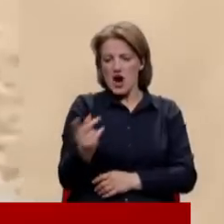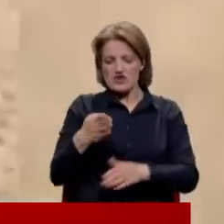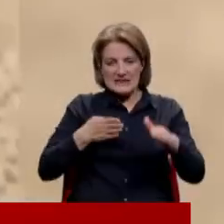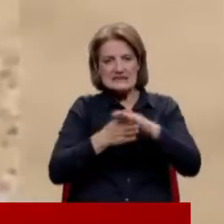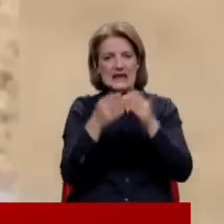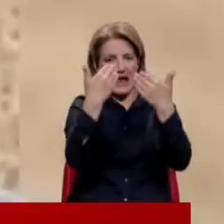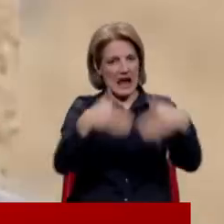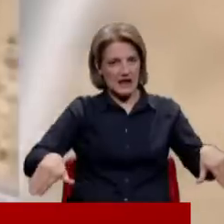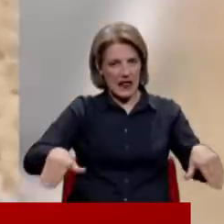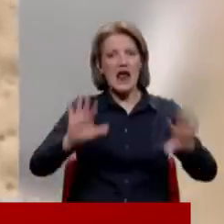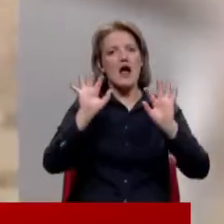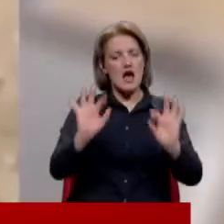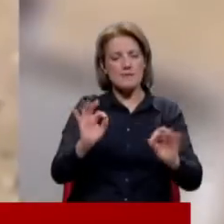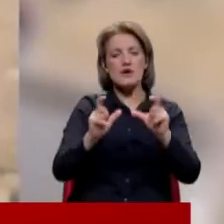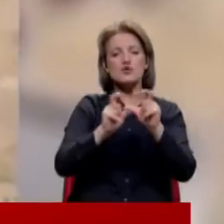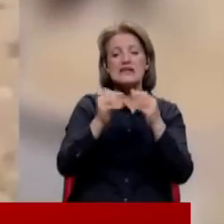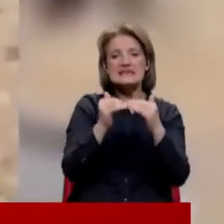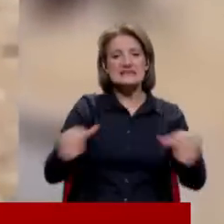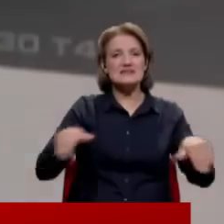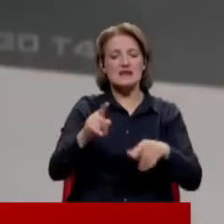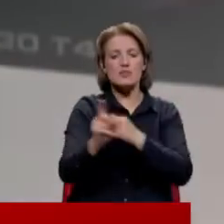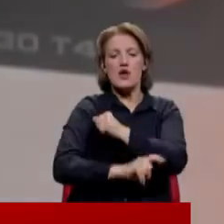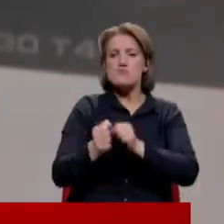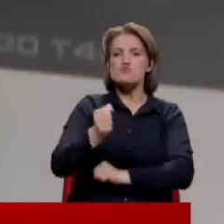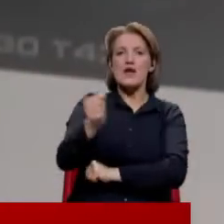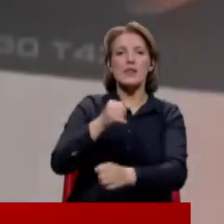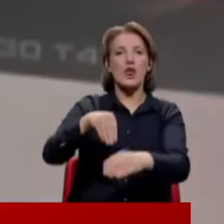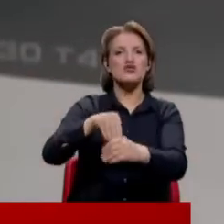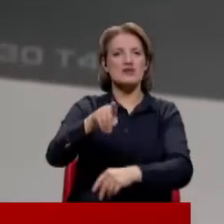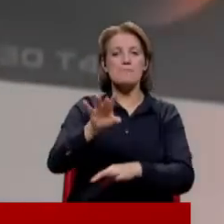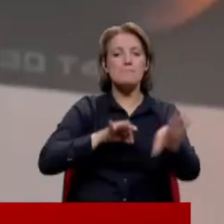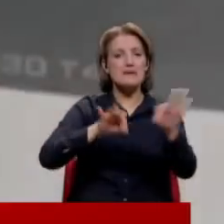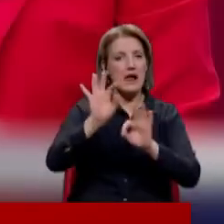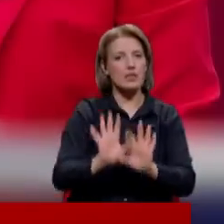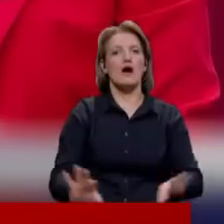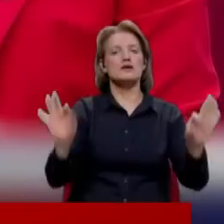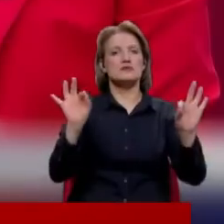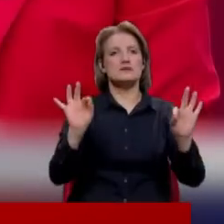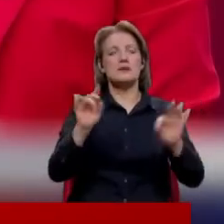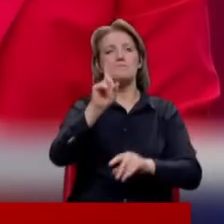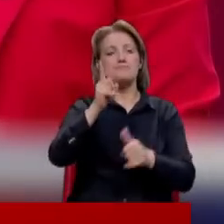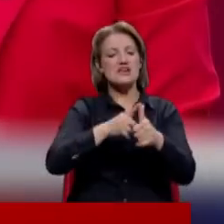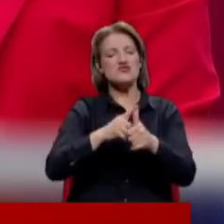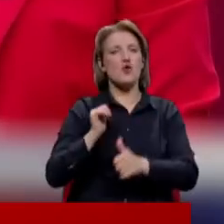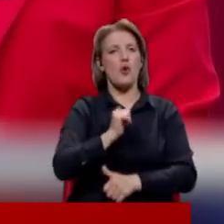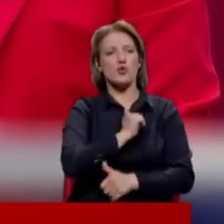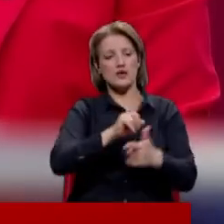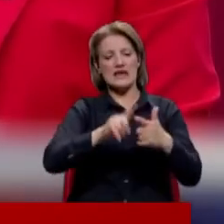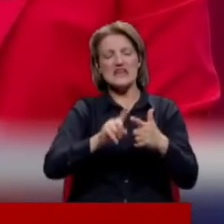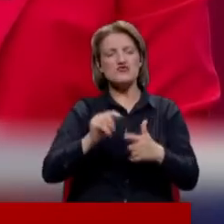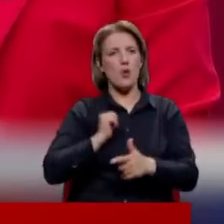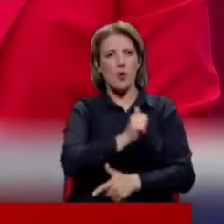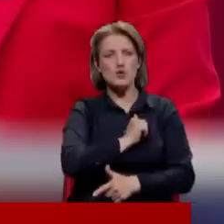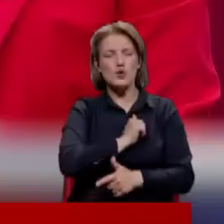geçişlerin engellenmesi hem de Güney sınırında terörle mücadele için plan hazır. Birinci ordu, ikinci ordu, Ege